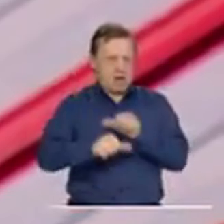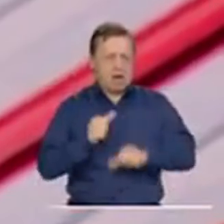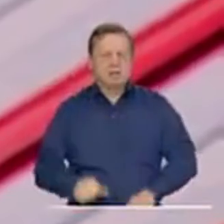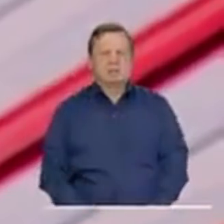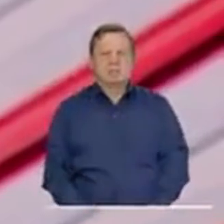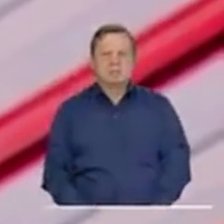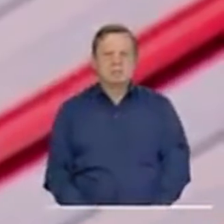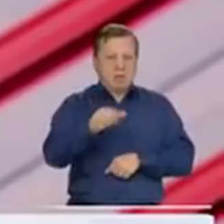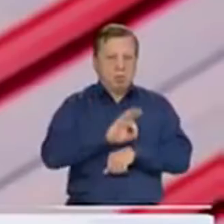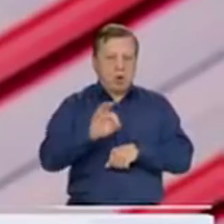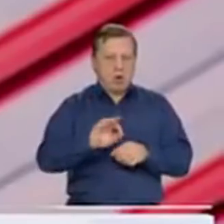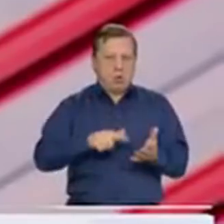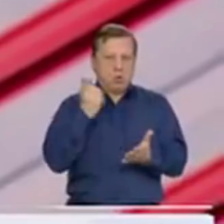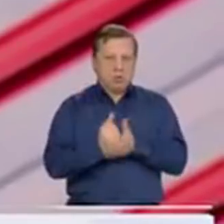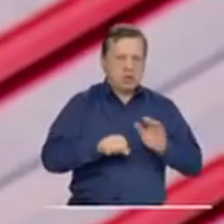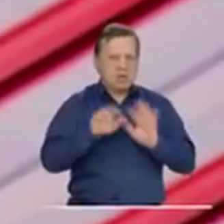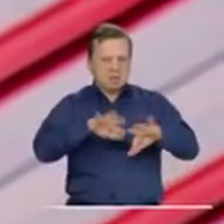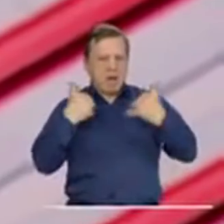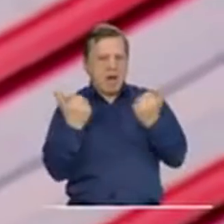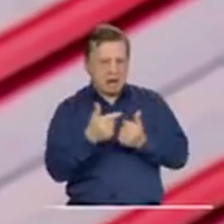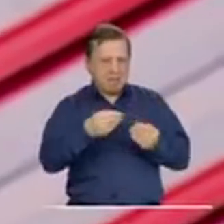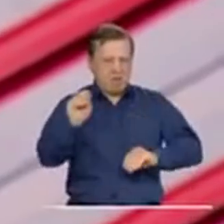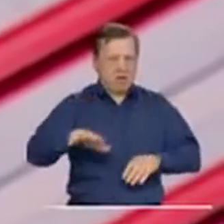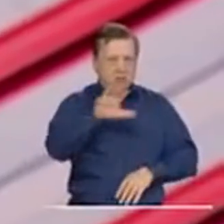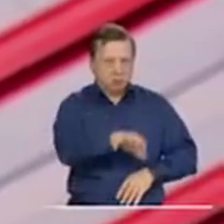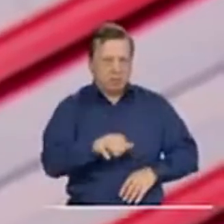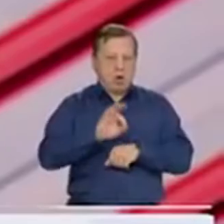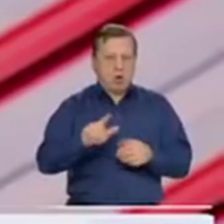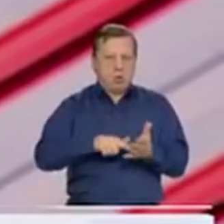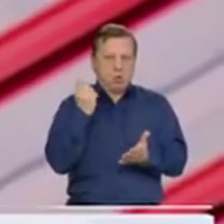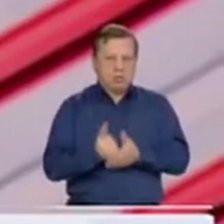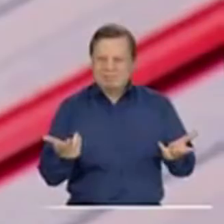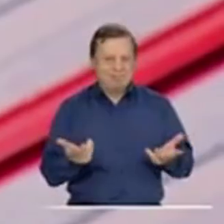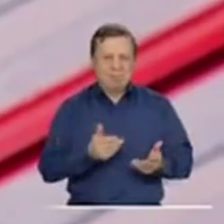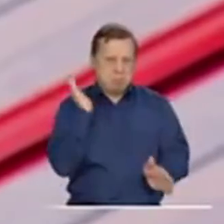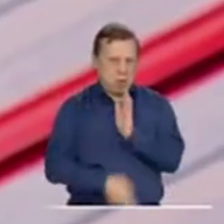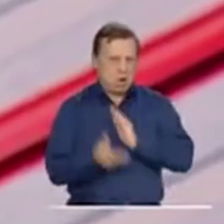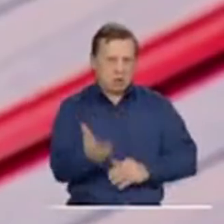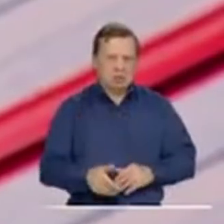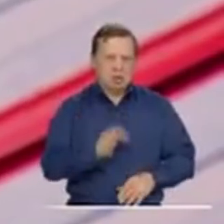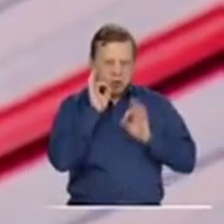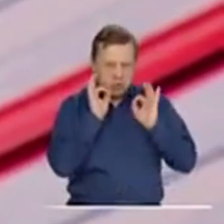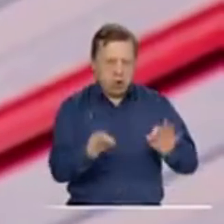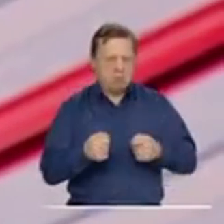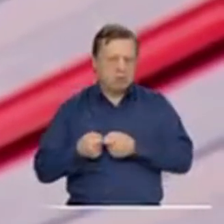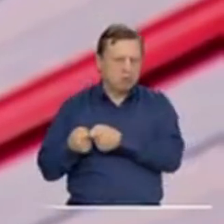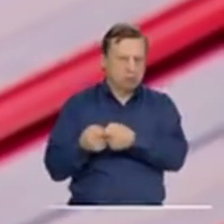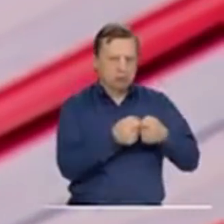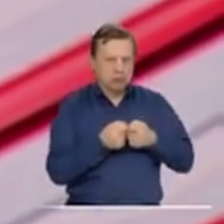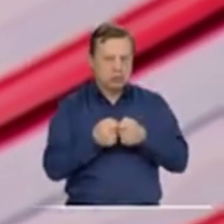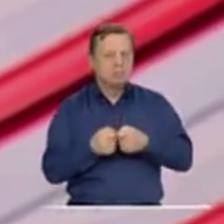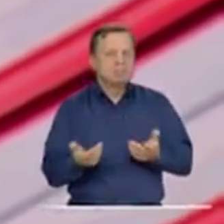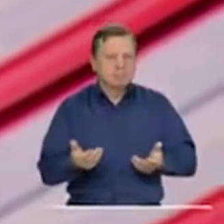Jaka była tego tajemnica? Prezydent Lech Kaczyński. Jeżeli dzisiaj dotyka nas Lech Kaczyński, to był efekt dobrego współdziałania